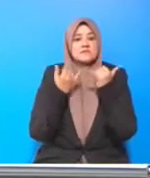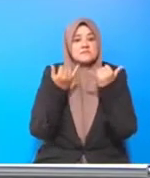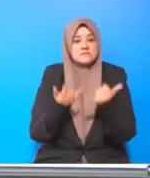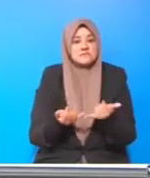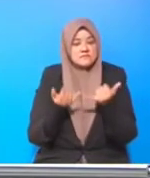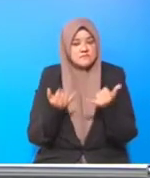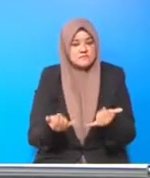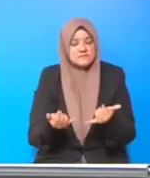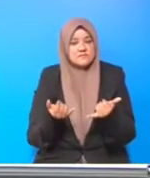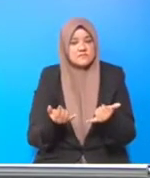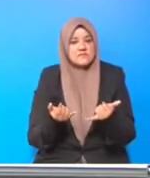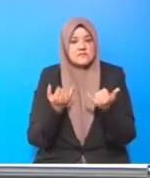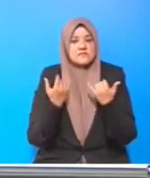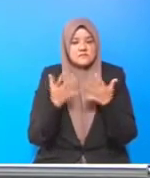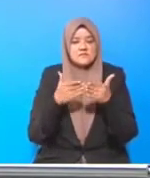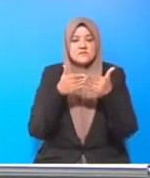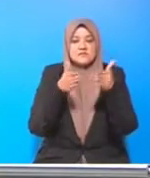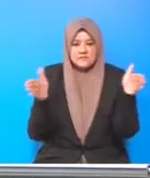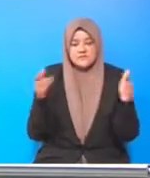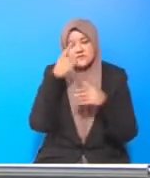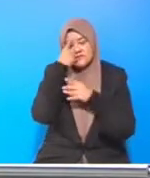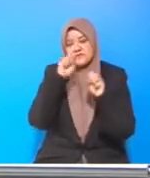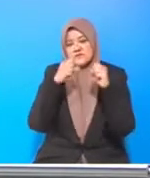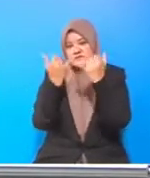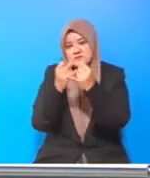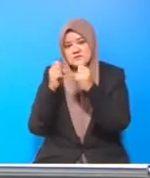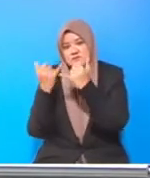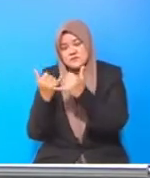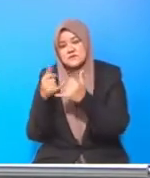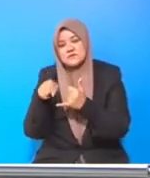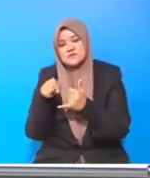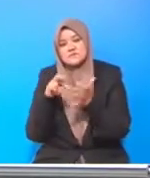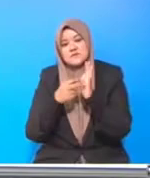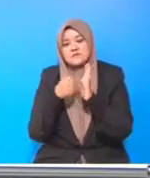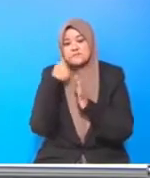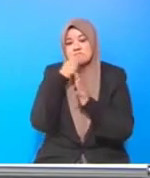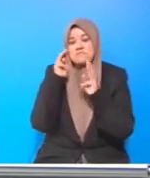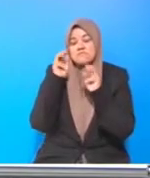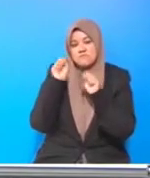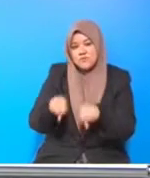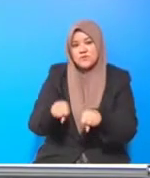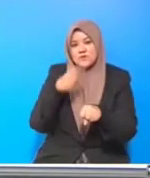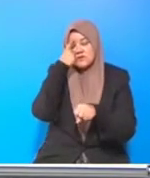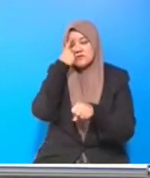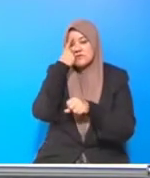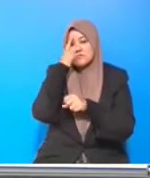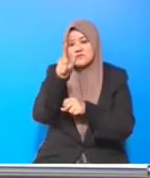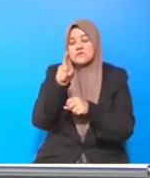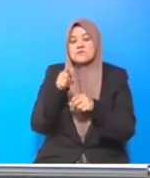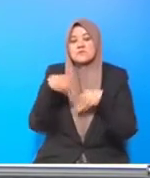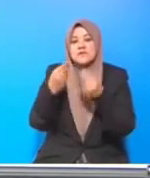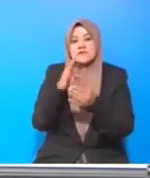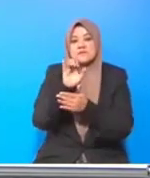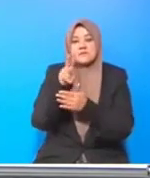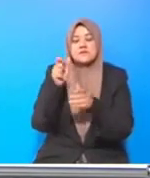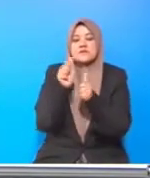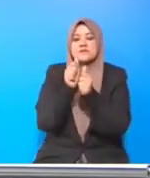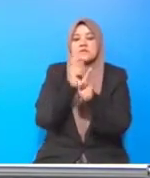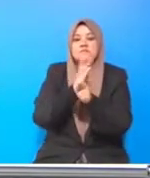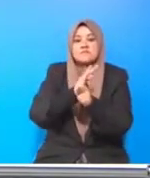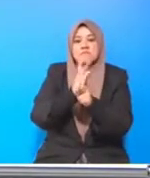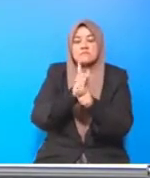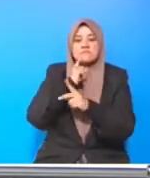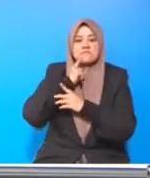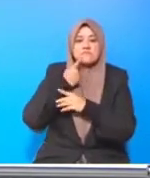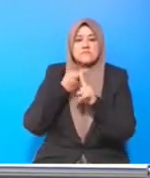sekarang ini pun mana telah telah terbuka kepada cecak reka yang benar-benar mampu untuk membekalkan benih ini dengan pengawalan